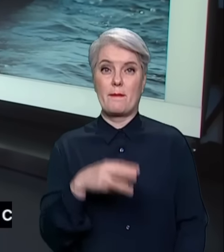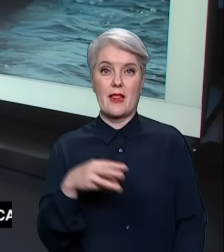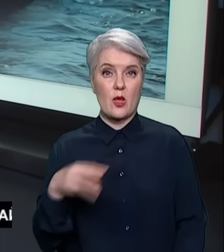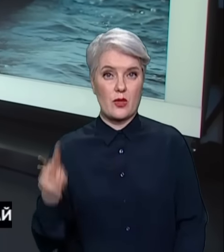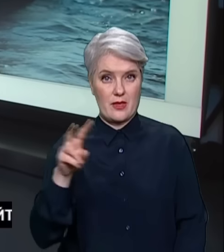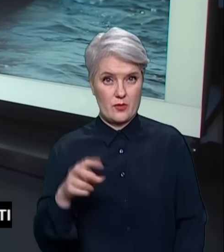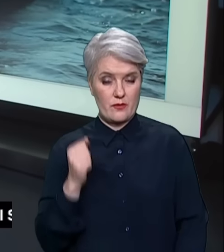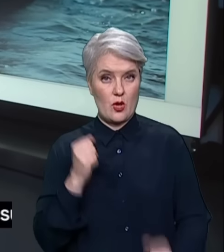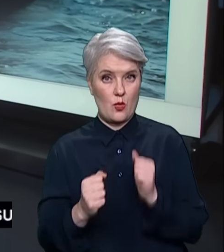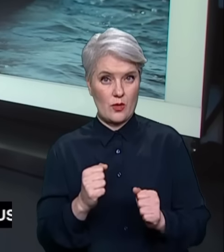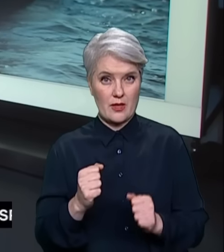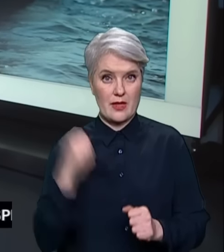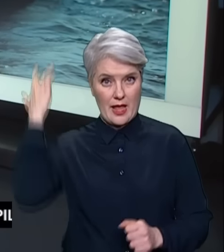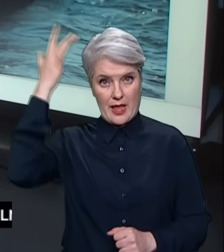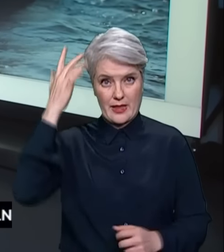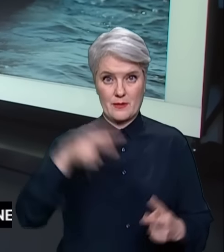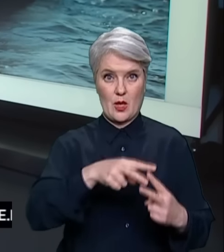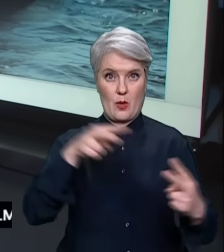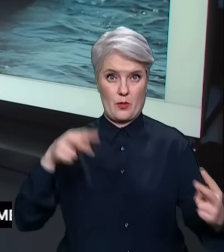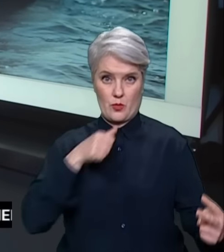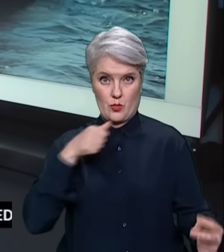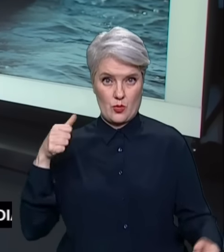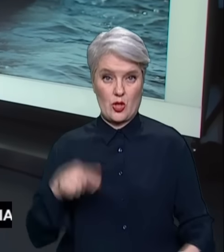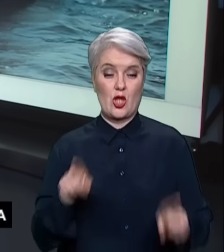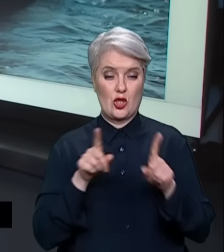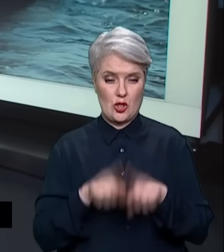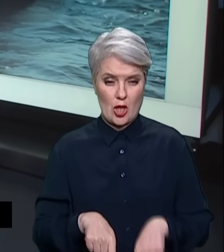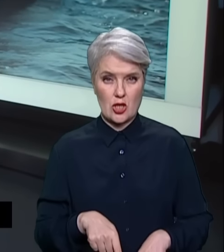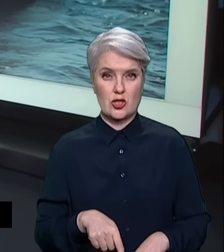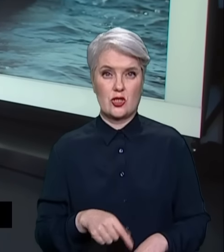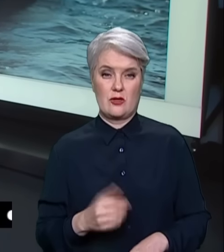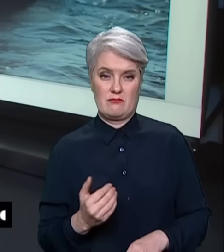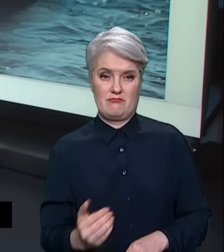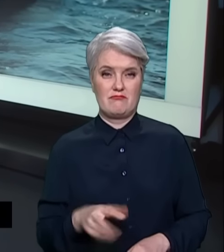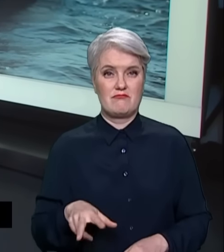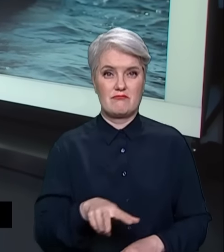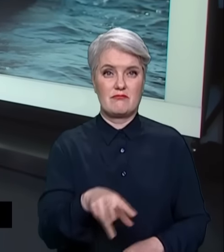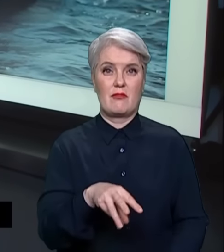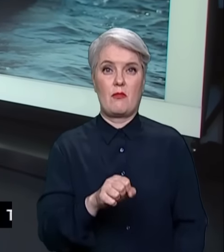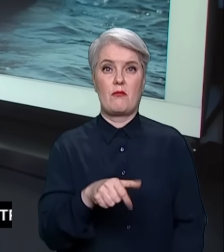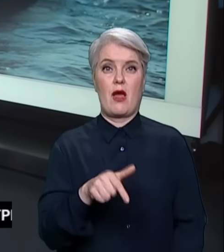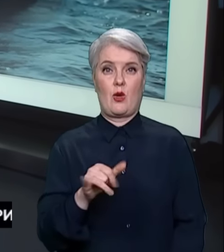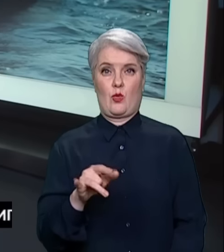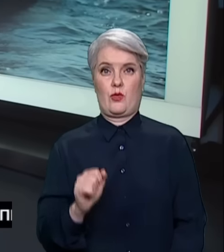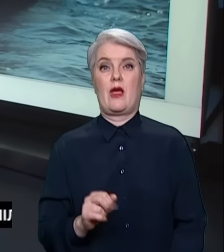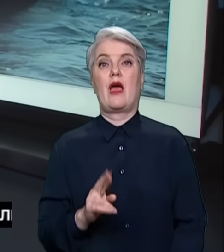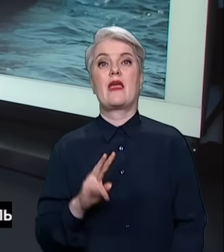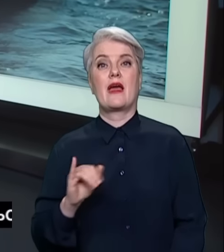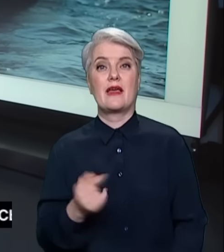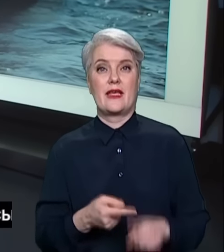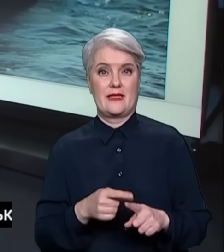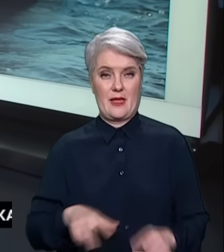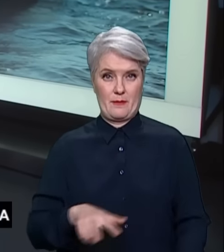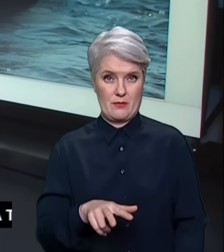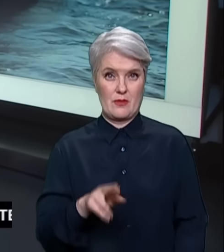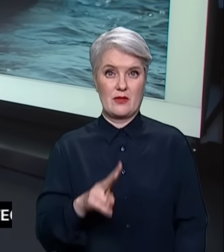по Кримському мосту торік – теж робота Магури. Отже, який він – надводний український безпілотник? Та як гурівцям